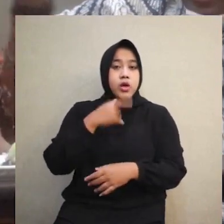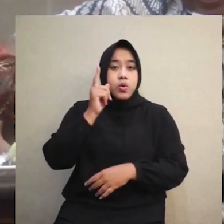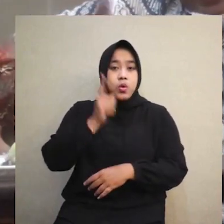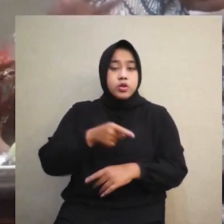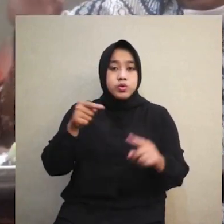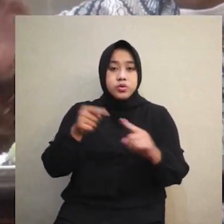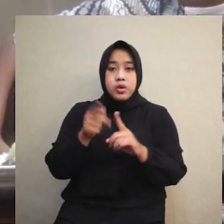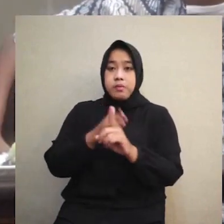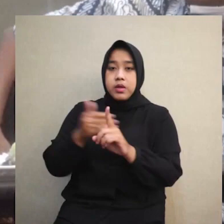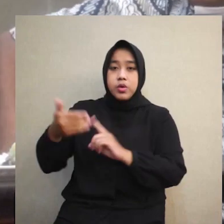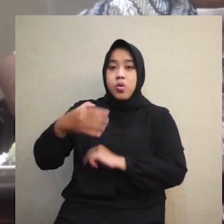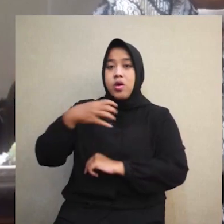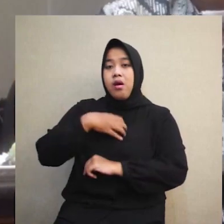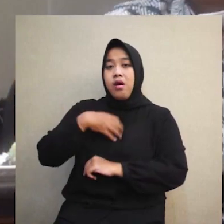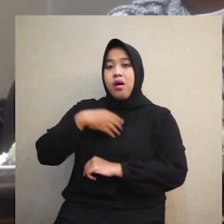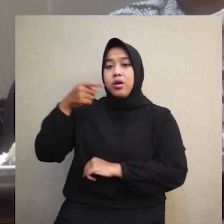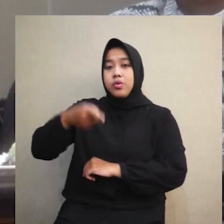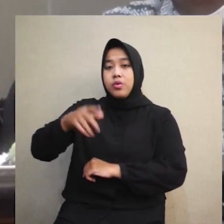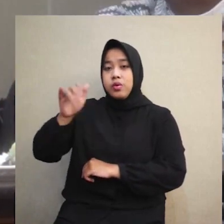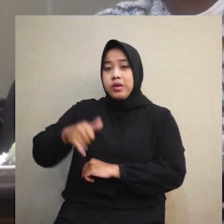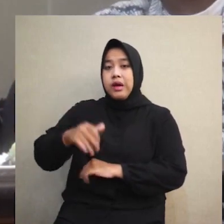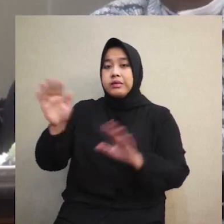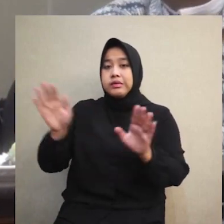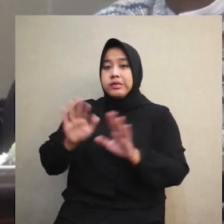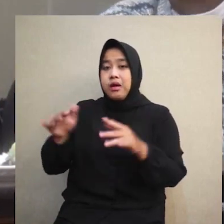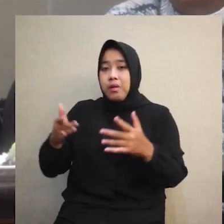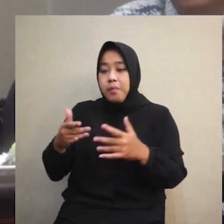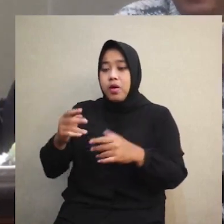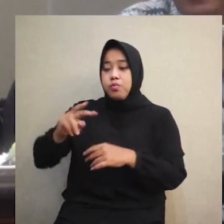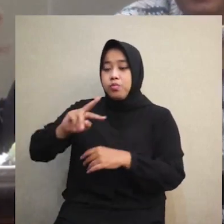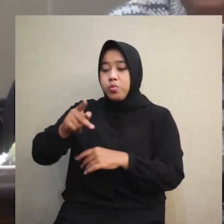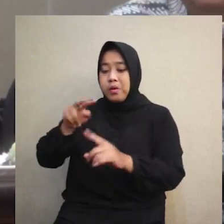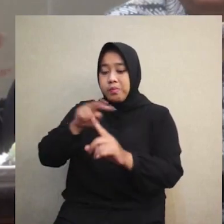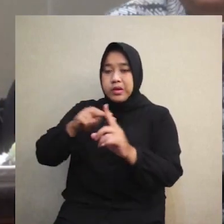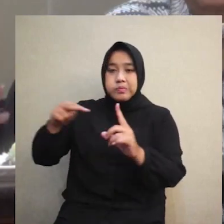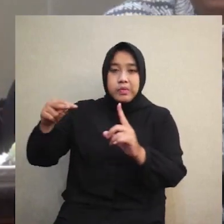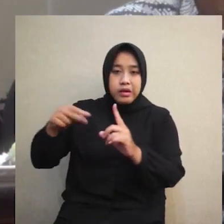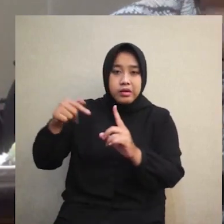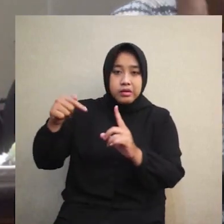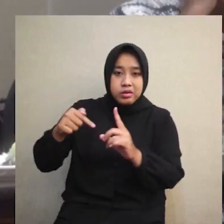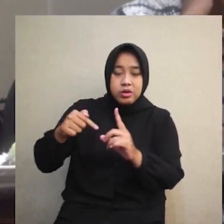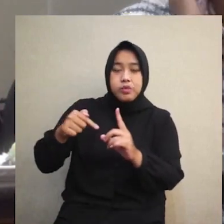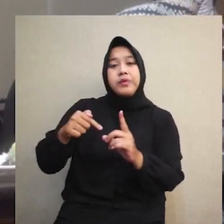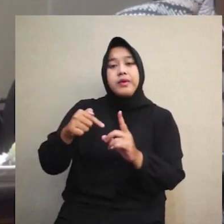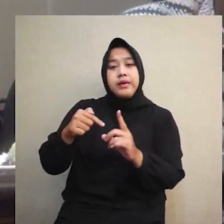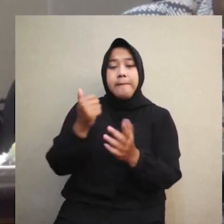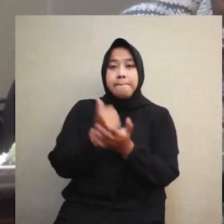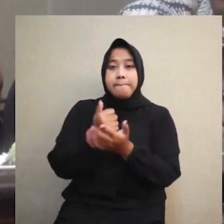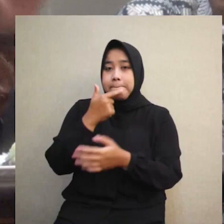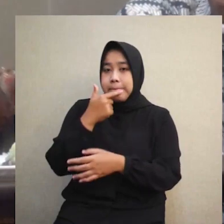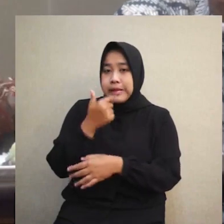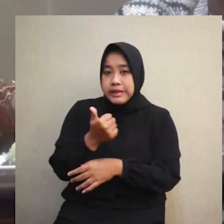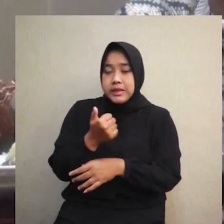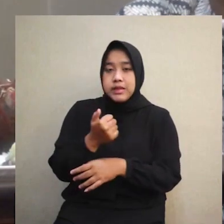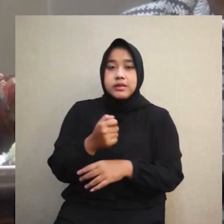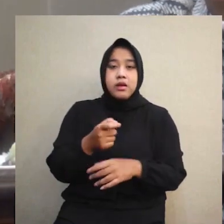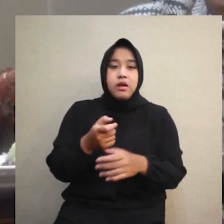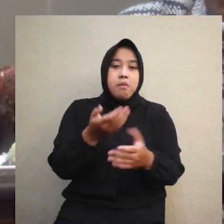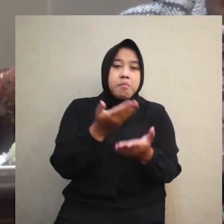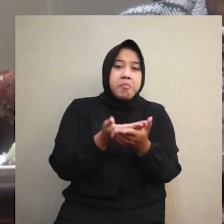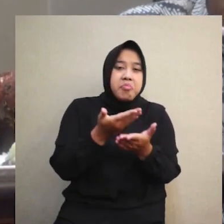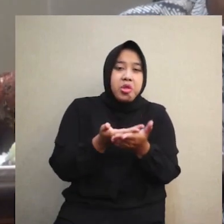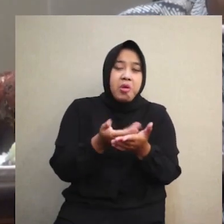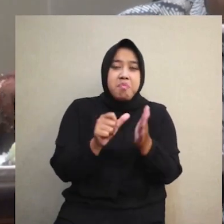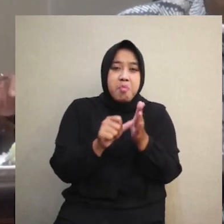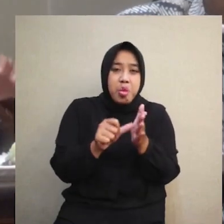melindungi hak kita tadi gitu loh jadi jangan perubahan perspektif perspektif itu yang yang penting gitu ya dari charity dari